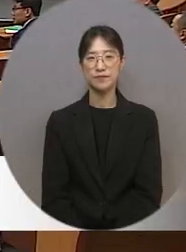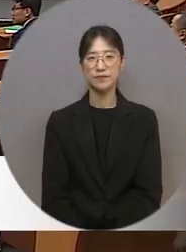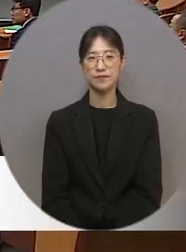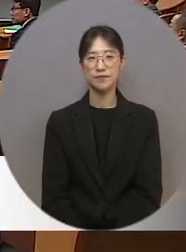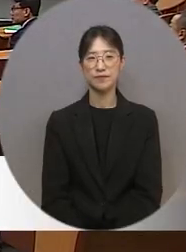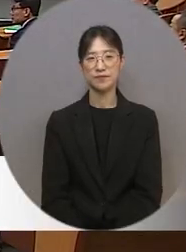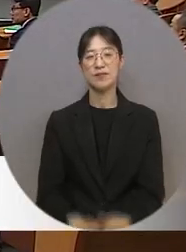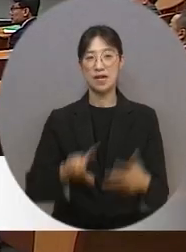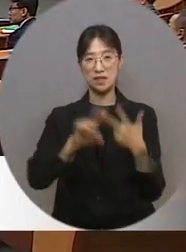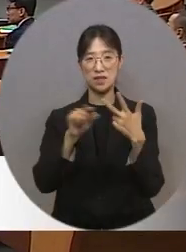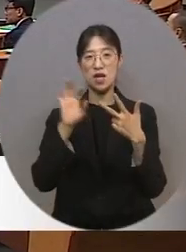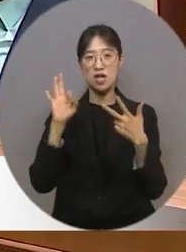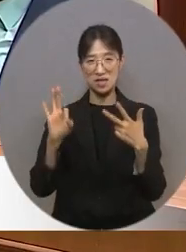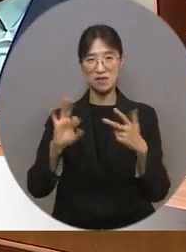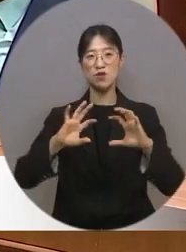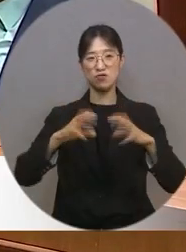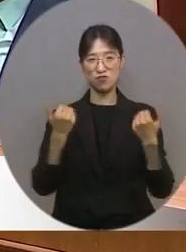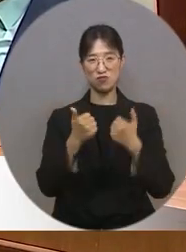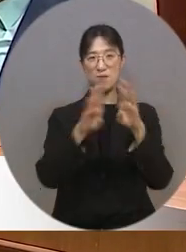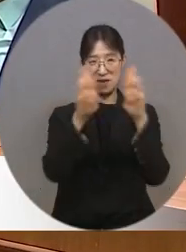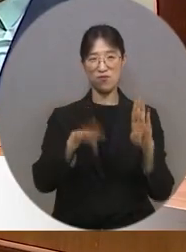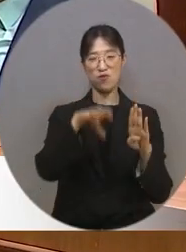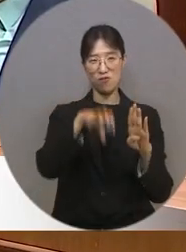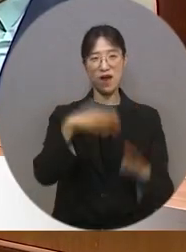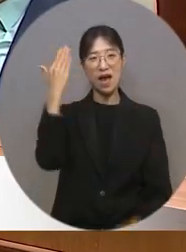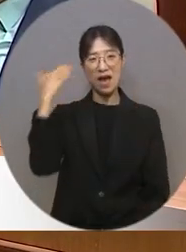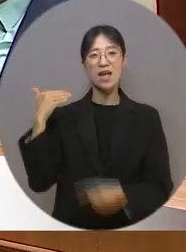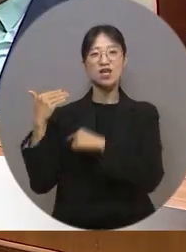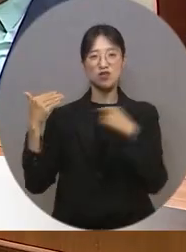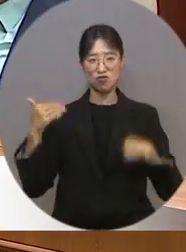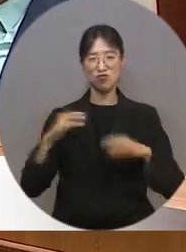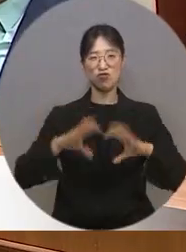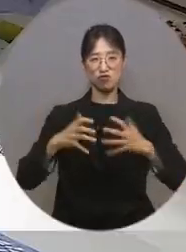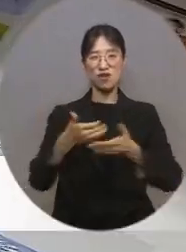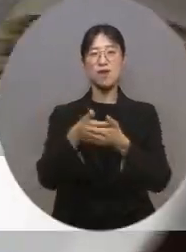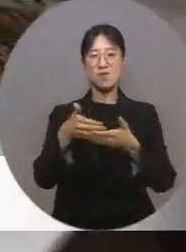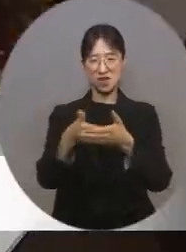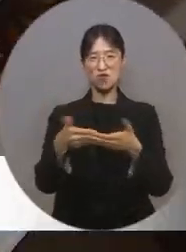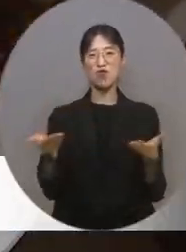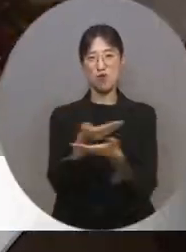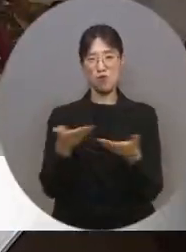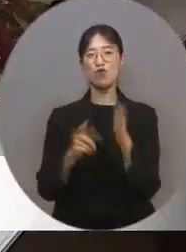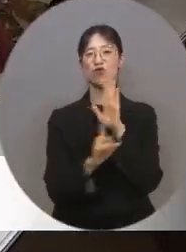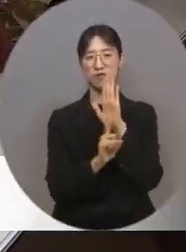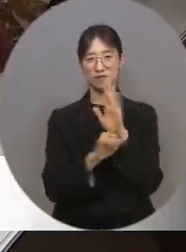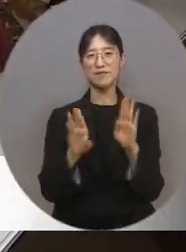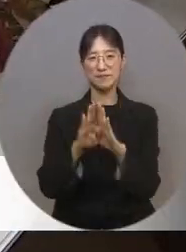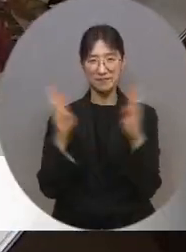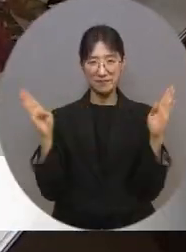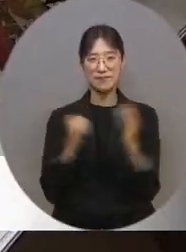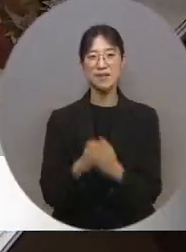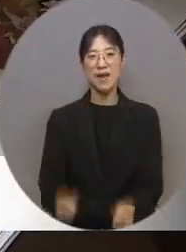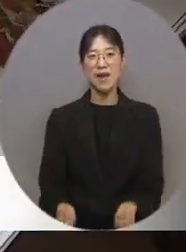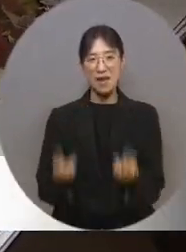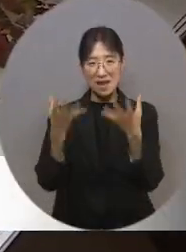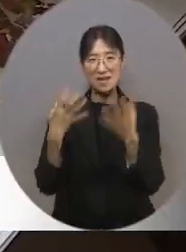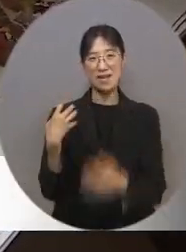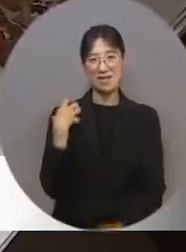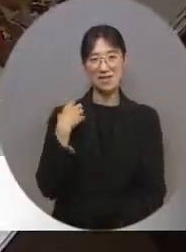지난 10일 국회 박물관에서 한중 국제미술 중견 작가 교류전이 막을 올렸습니다. 행사 주최